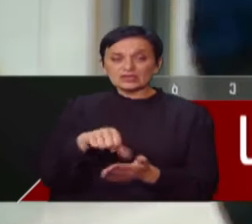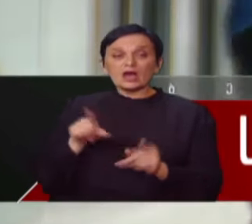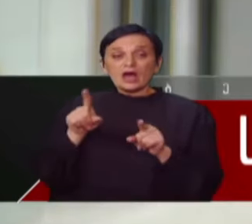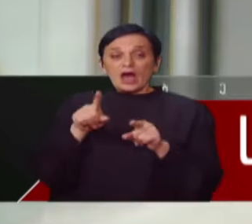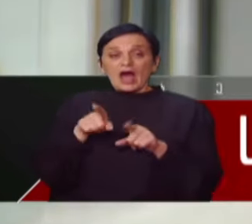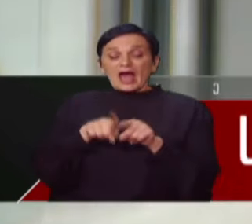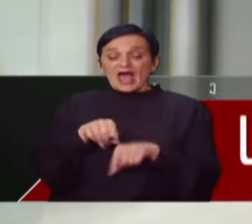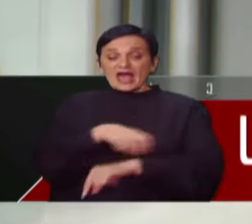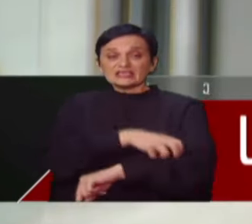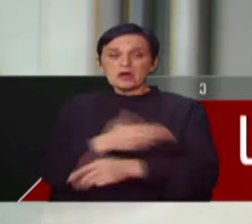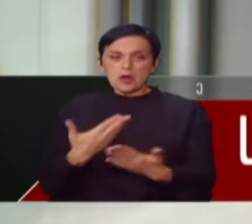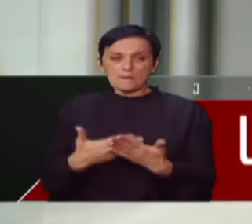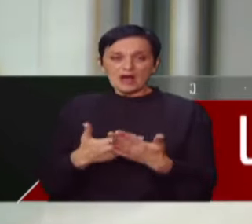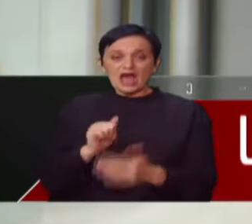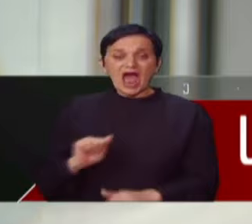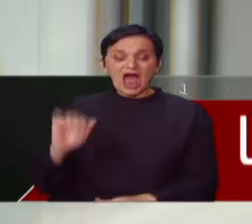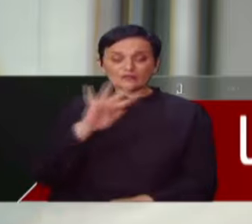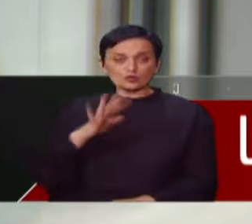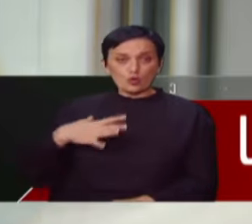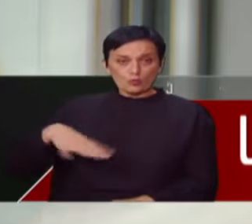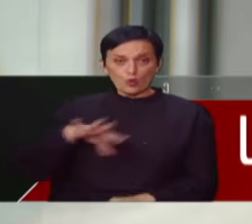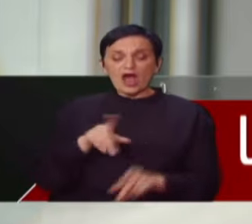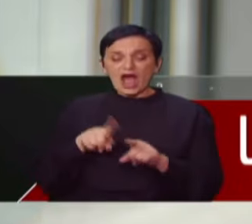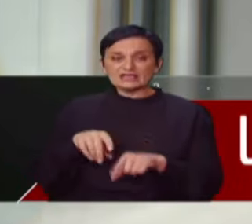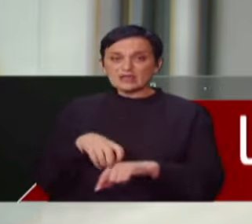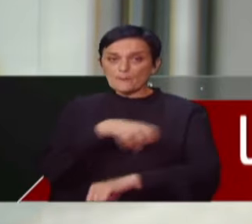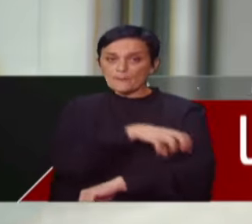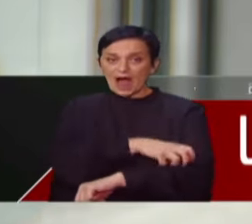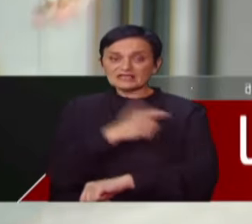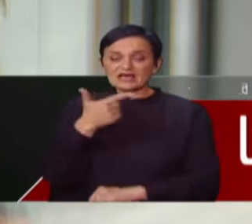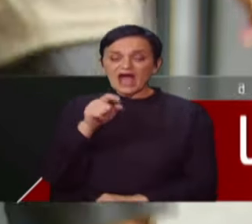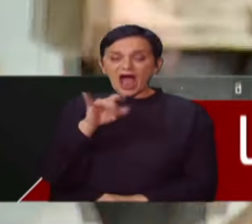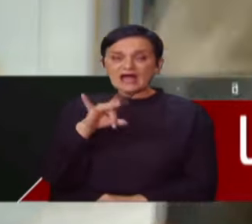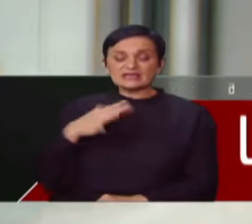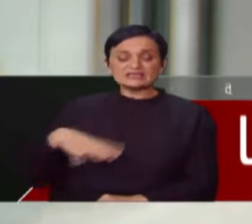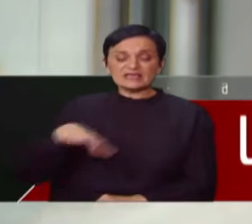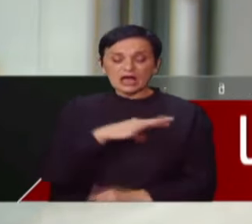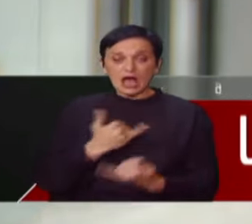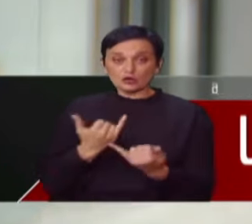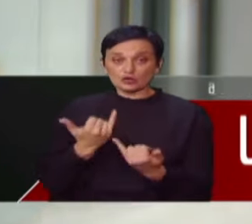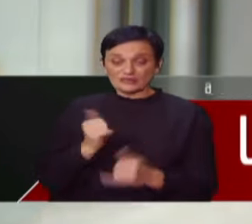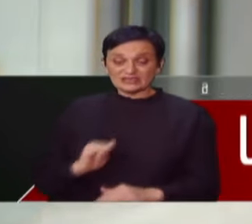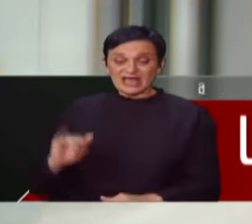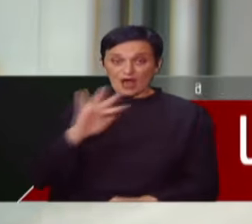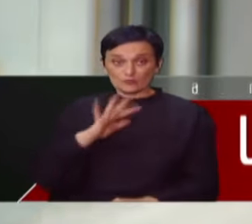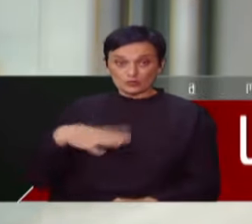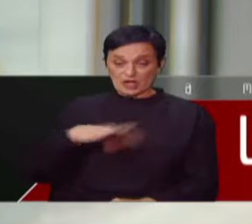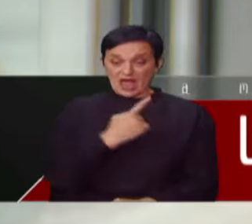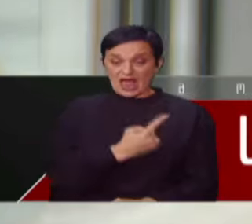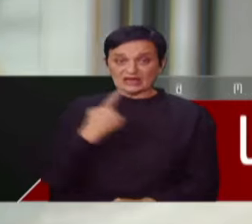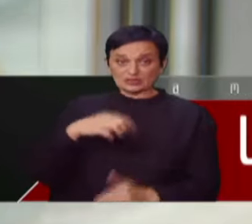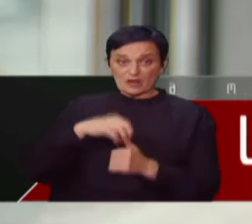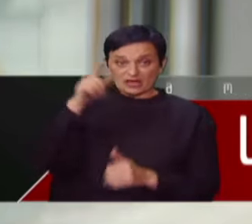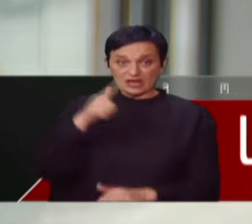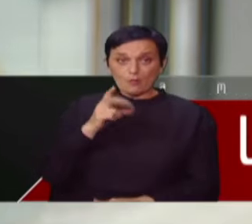ასეთი პარტიები არის მაგალითად ევროპული საქართველო და ასევე პარტია გახარია საქართველოსთვის. დღეს ევროპული საქართველოს ერთ-ერთმა